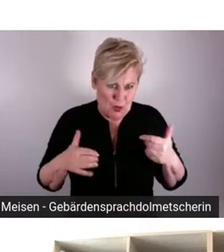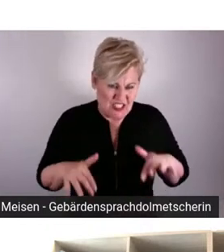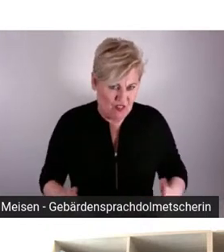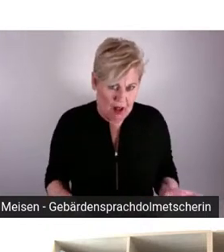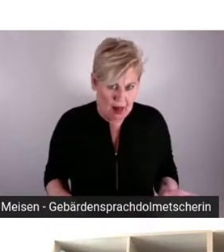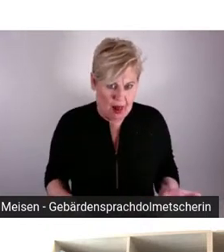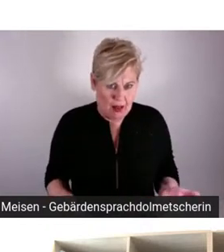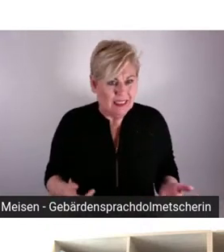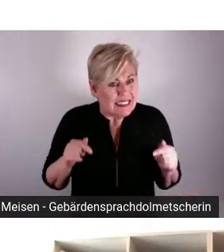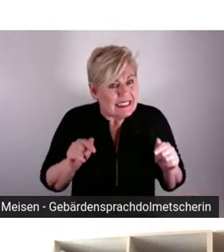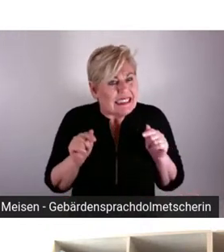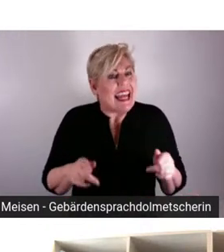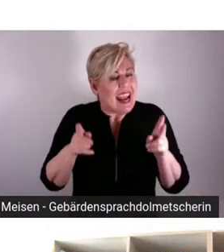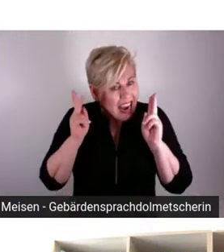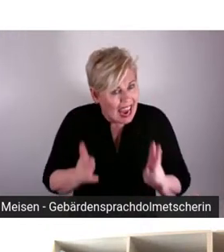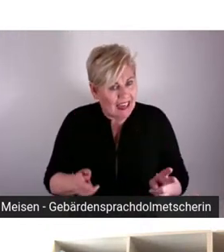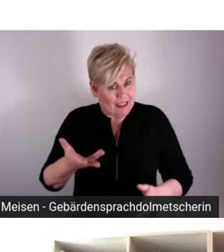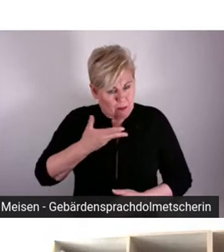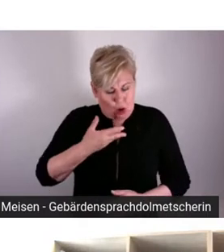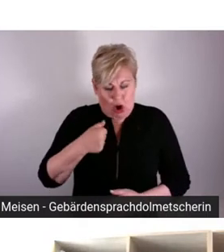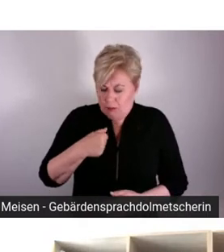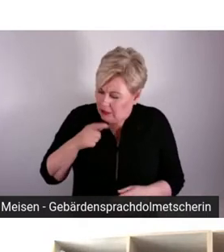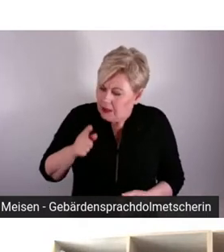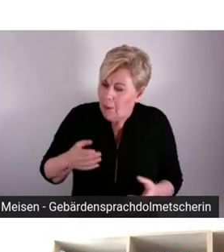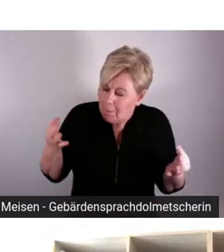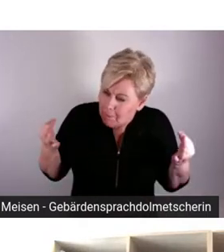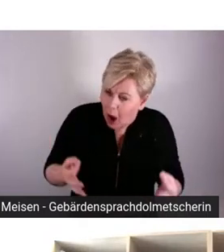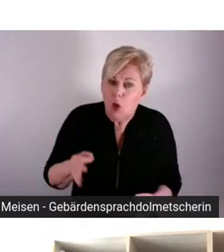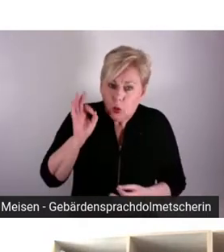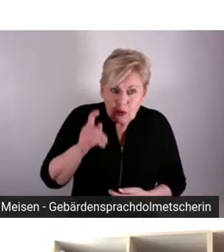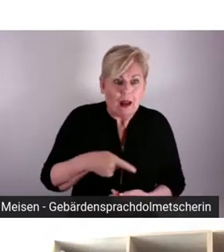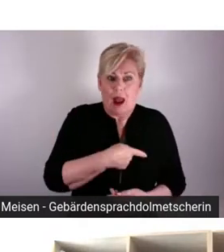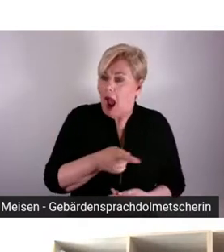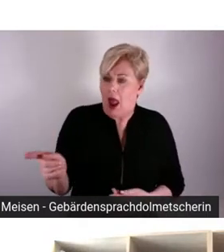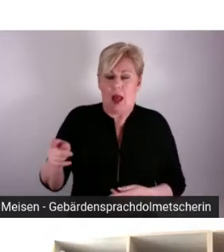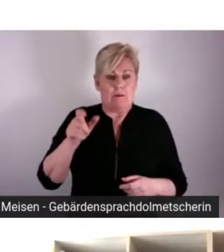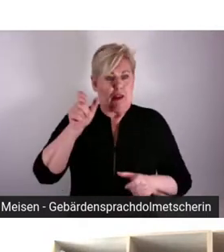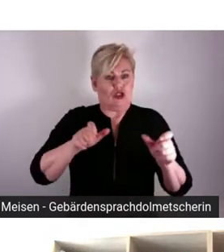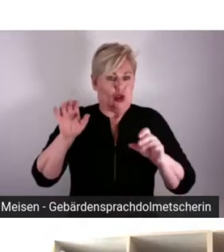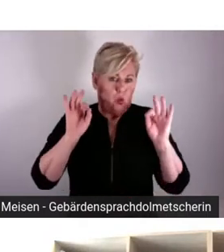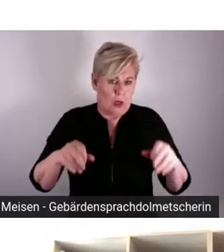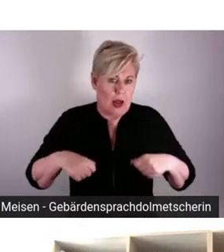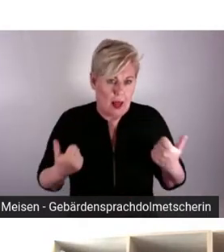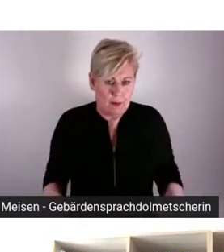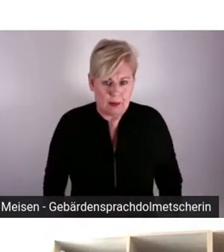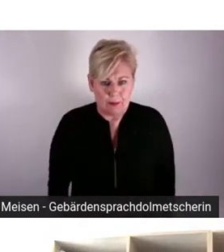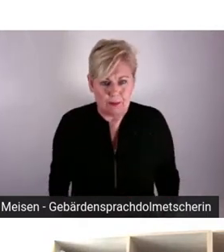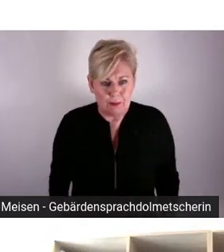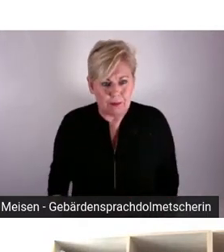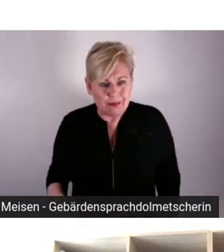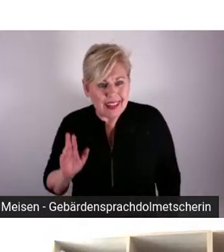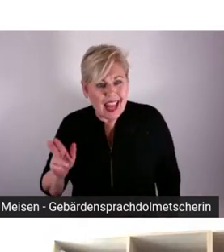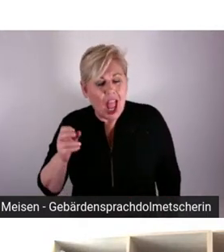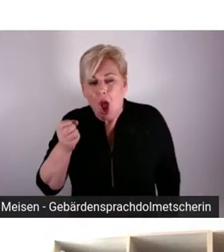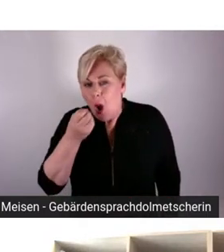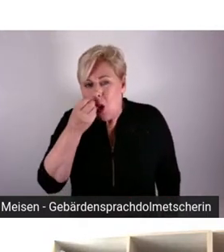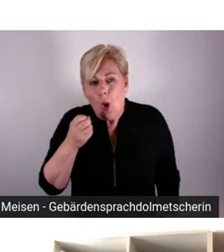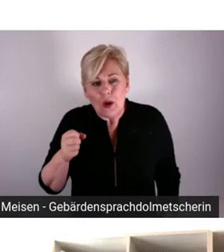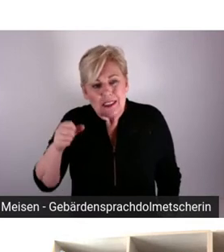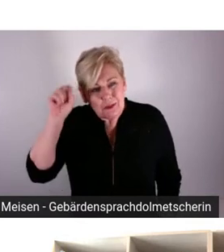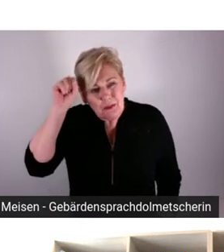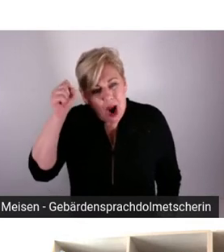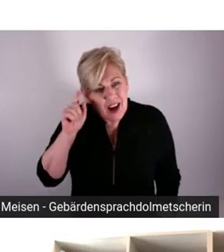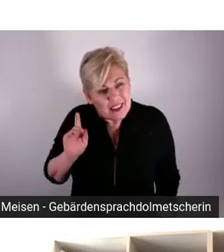notwendig sind, um allen Menschen ein gutes Leben zu ermöglichen. Rolf Rosenbrock, wie sind Ihre Kommentare